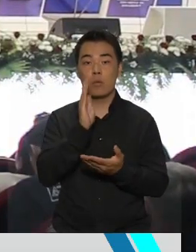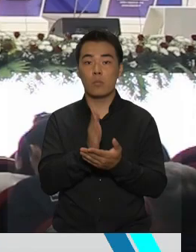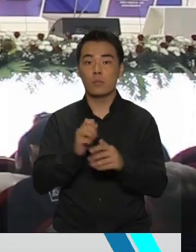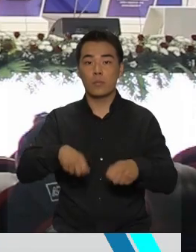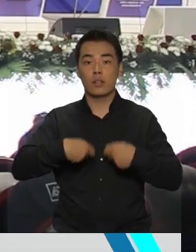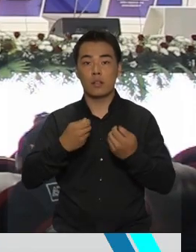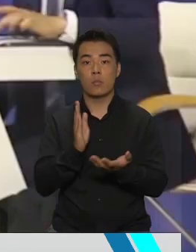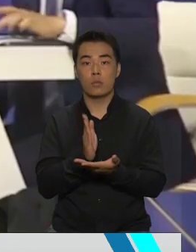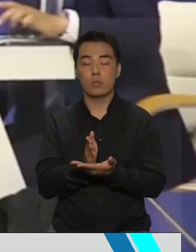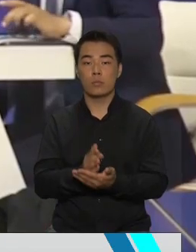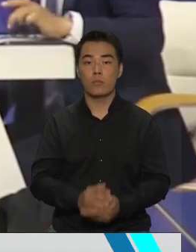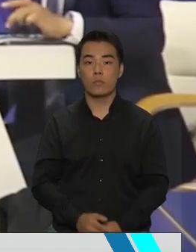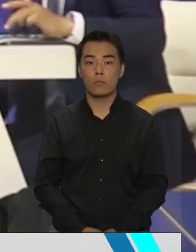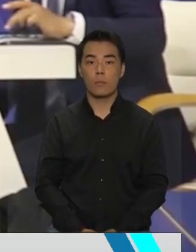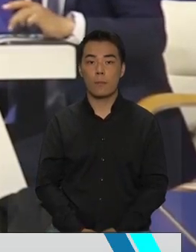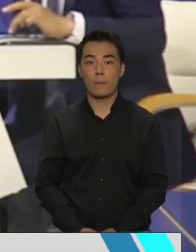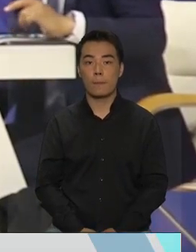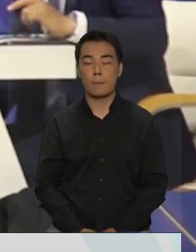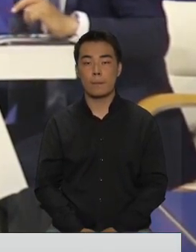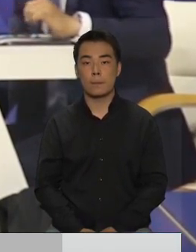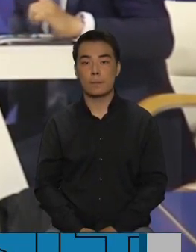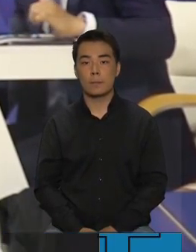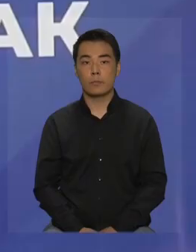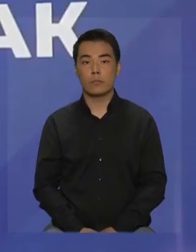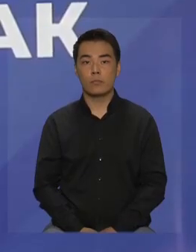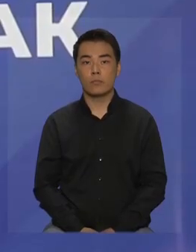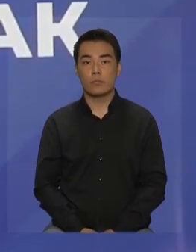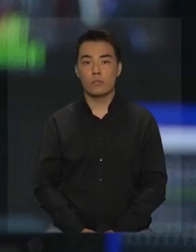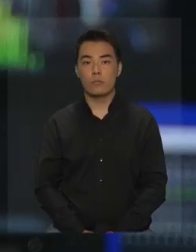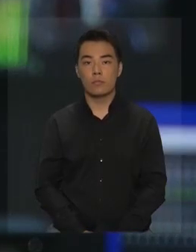Асылбек Тойбек, Лейла Уесова, Жомарт Құдайбергенов, Жібек жолы, Ақтөбе.